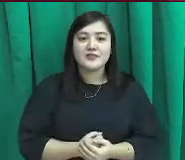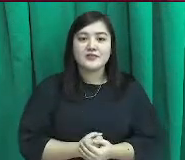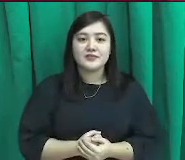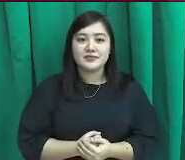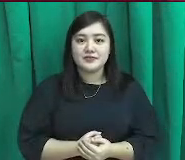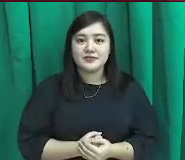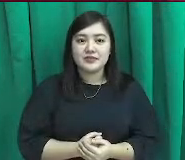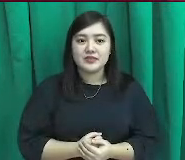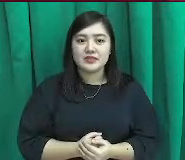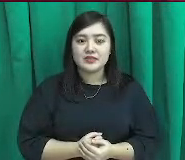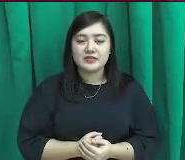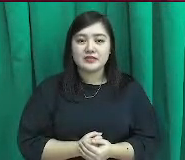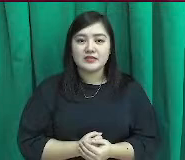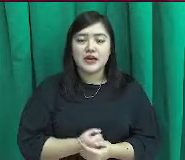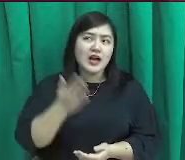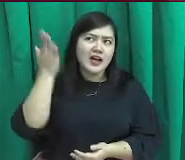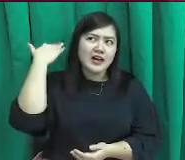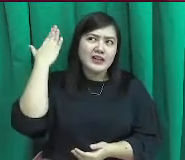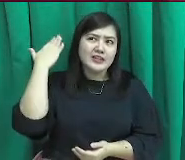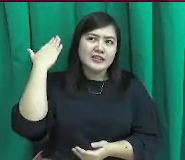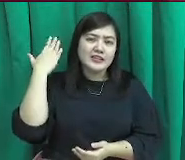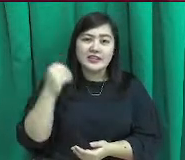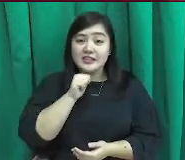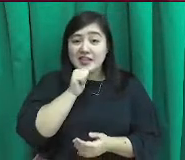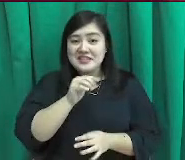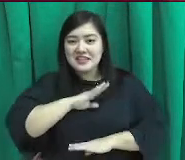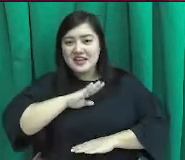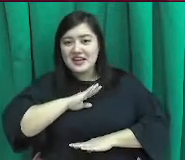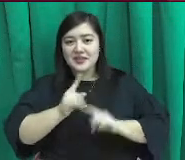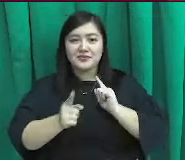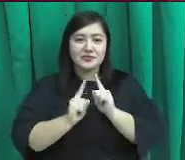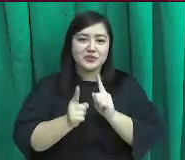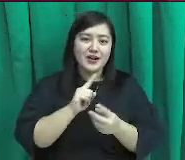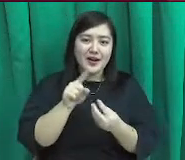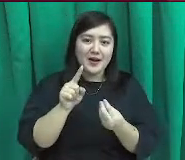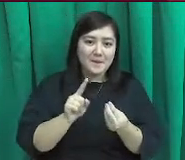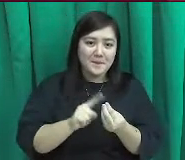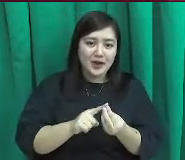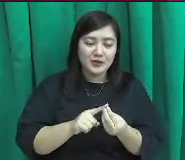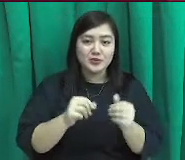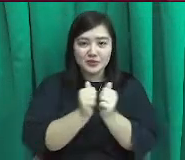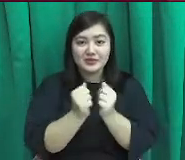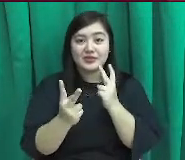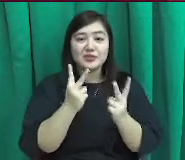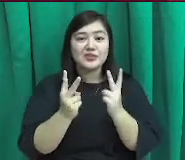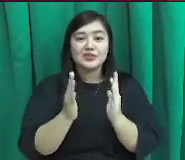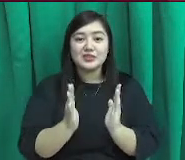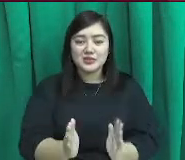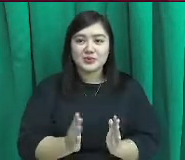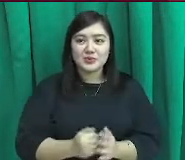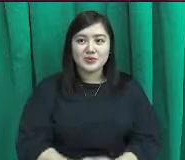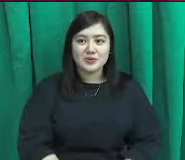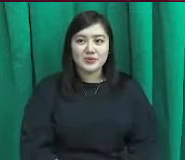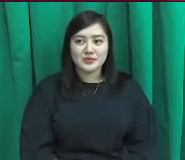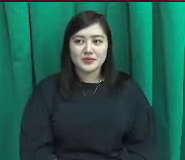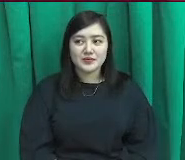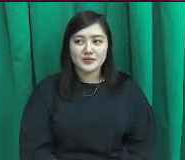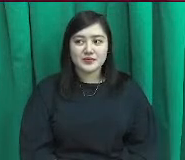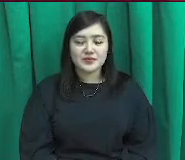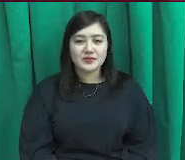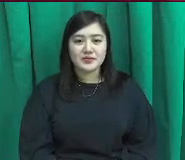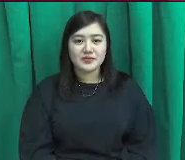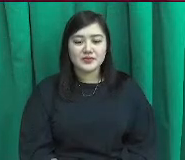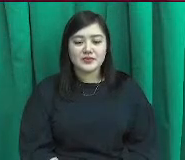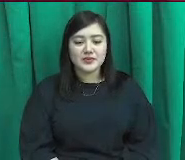tayong pagpapatuloy sa ating dapat pag-usapan. Bagamat sabi nga natin, dapat yung guest ay makapunta dito at